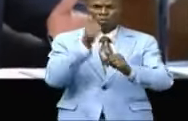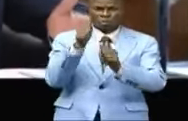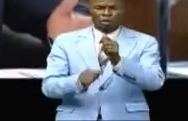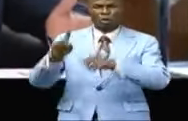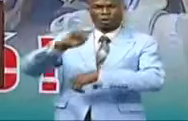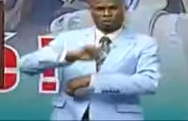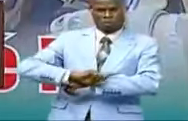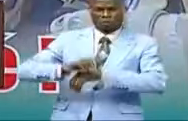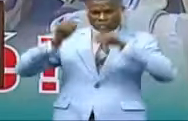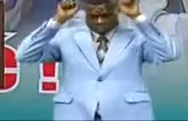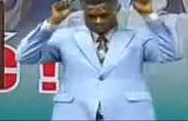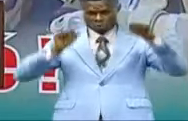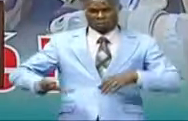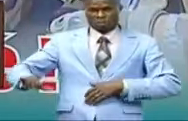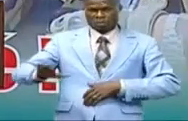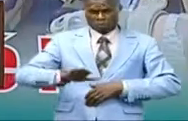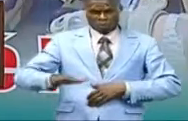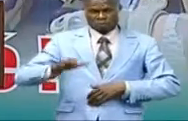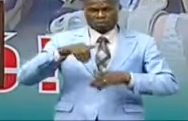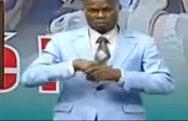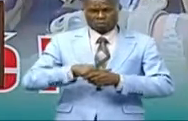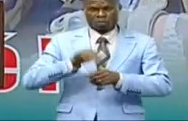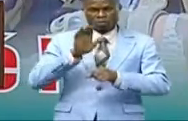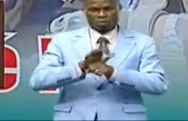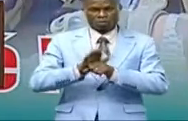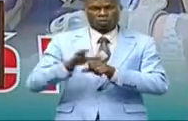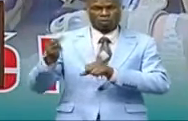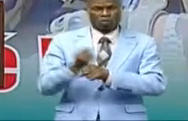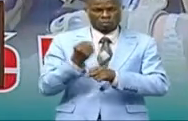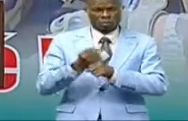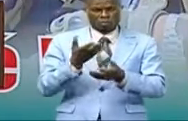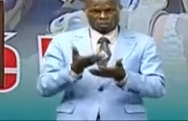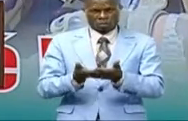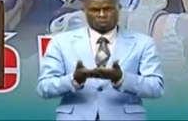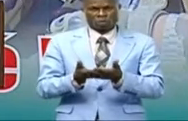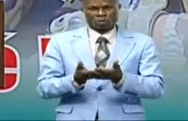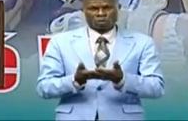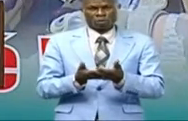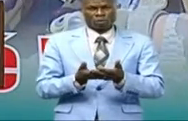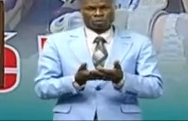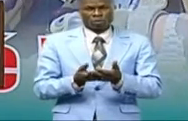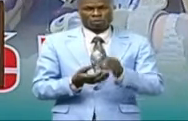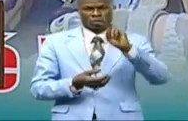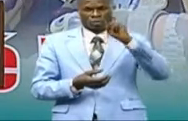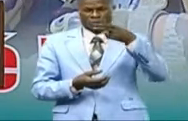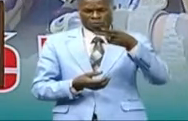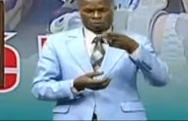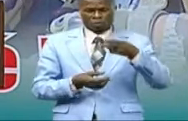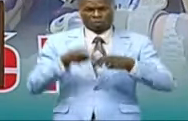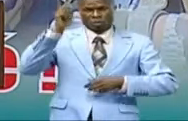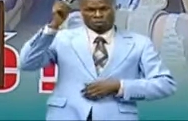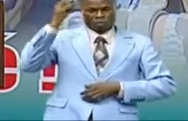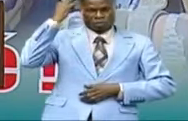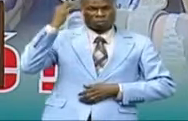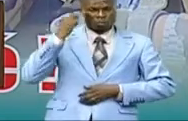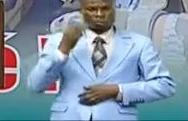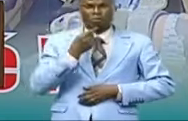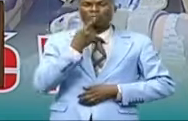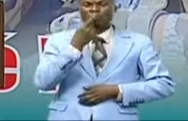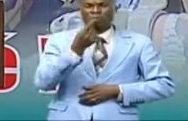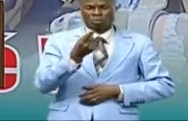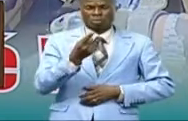quotidiennement le président de la République dans ses différents fronts. En deuxième lieu, le Premier ministre a